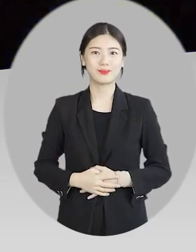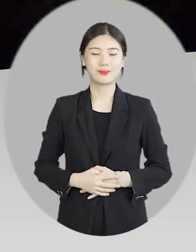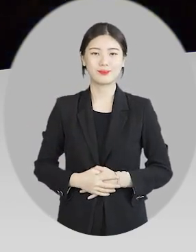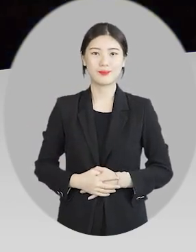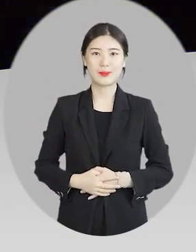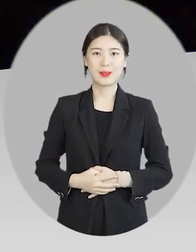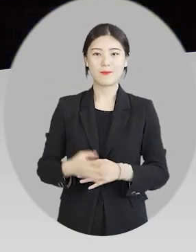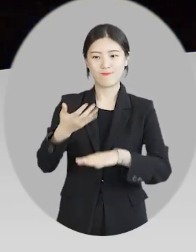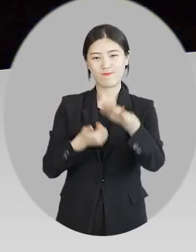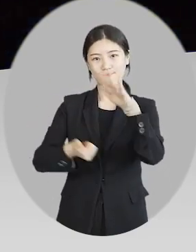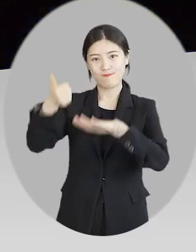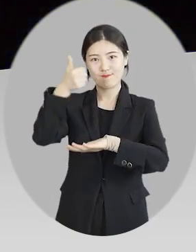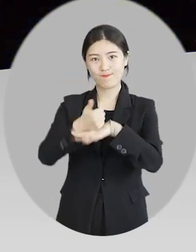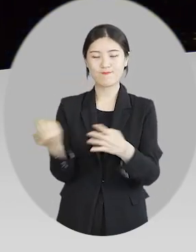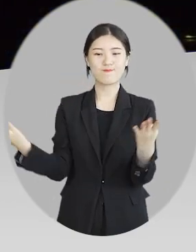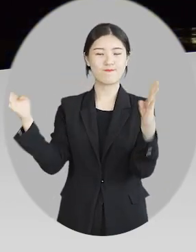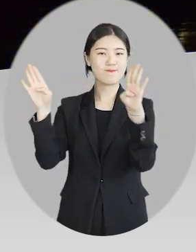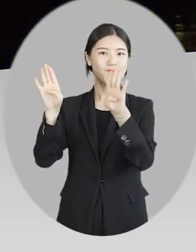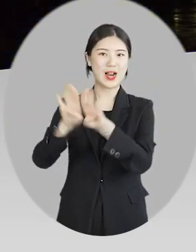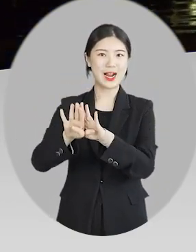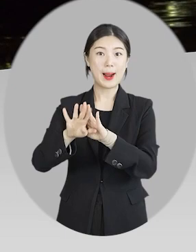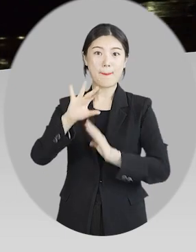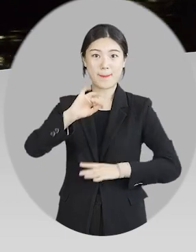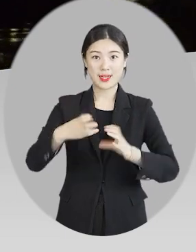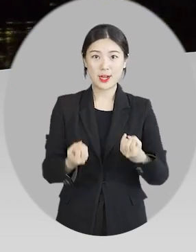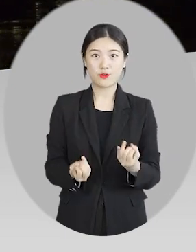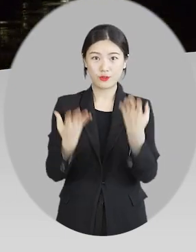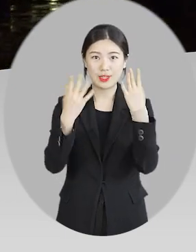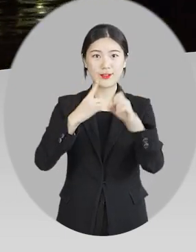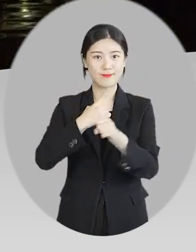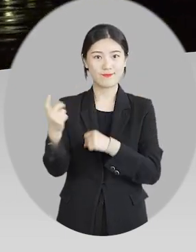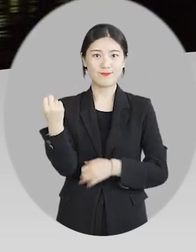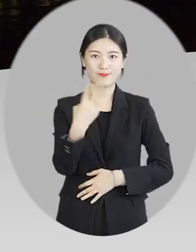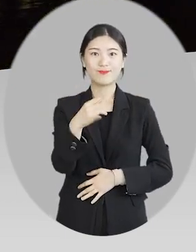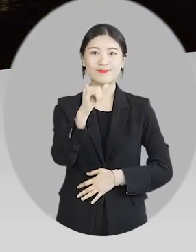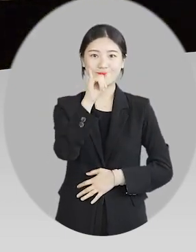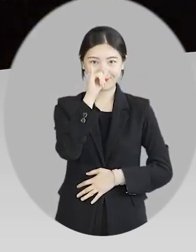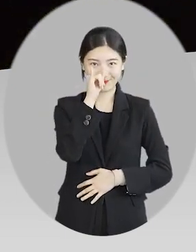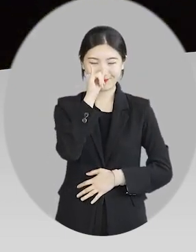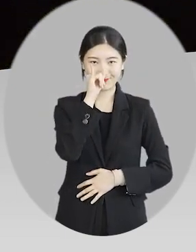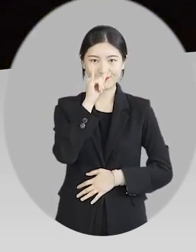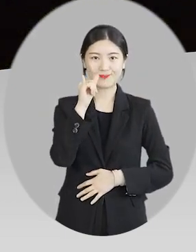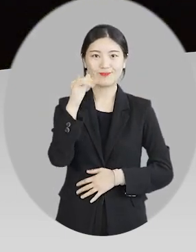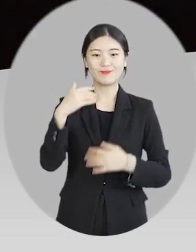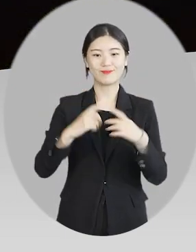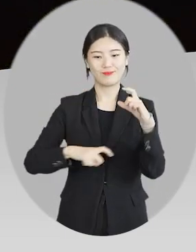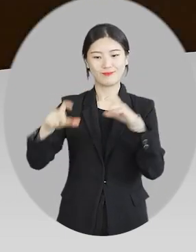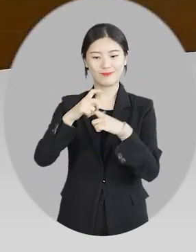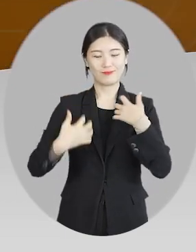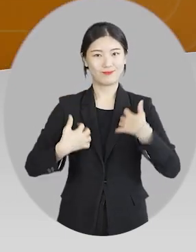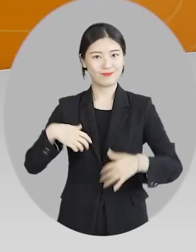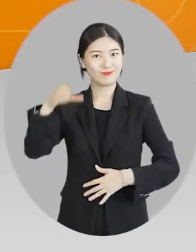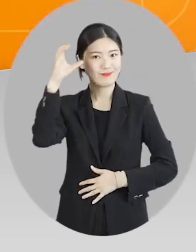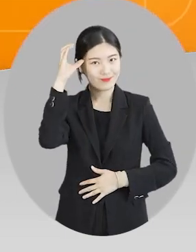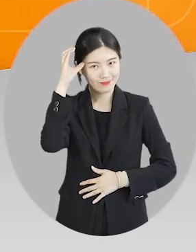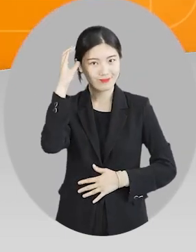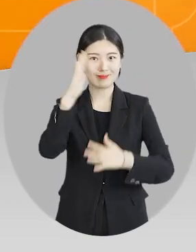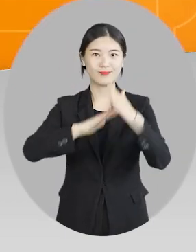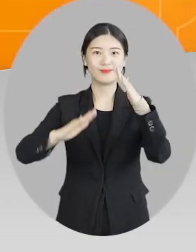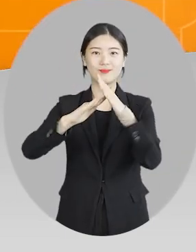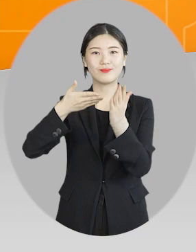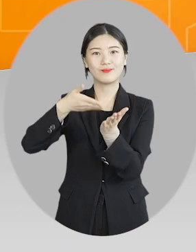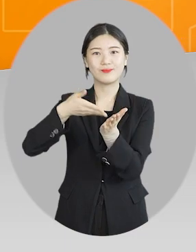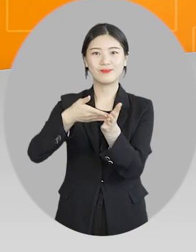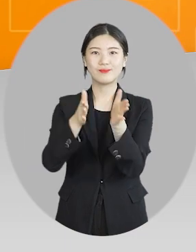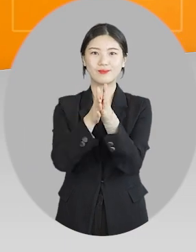아름답게 막을 내린 2023 대백제전, 내년에도 더 즐거운 백제를 공주에서 만나길 기대하며